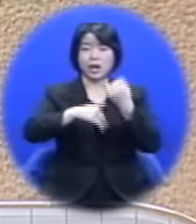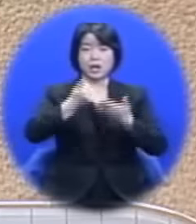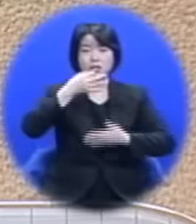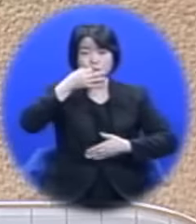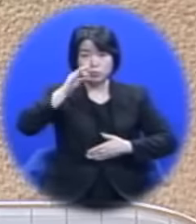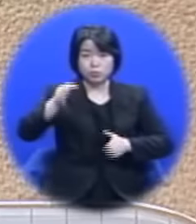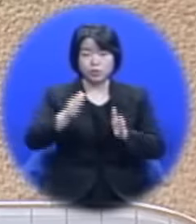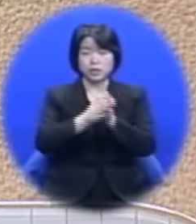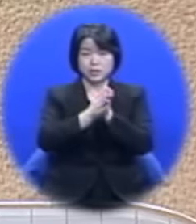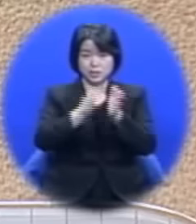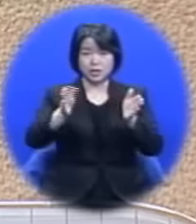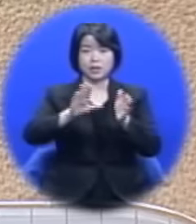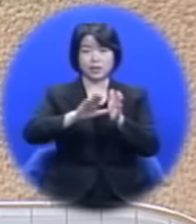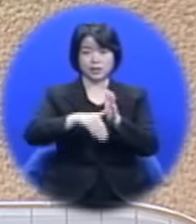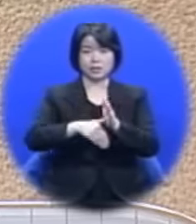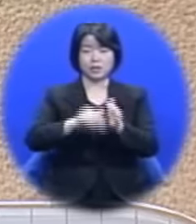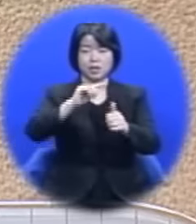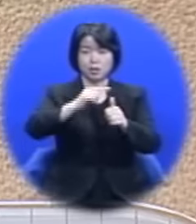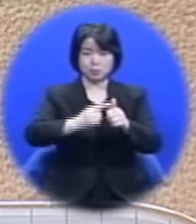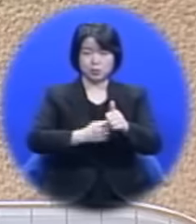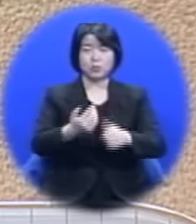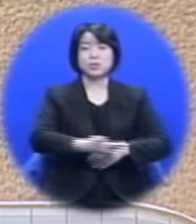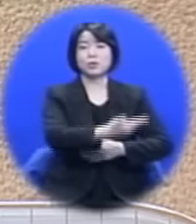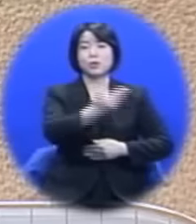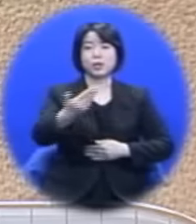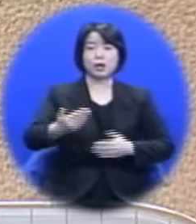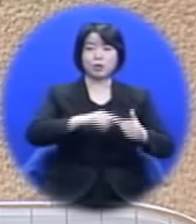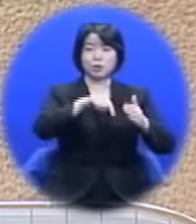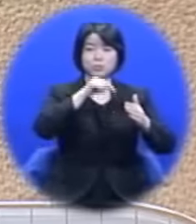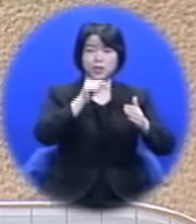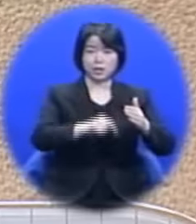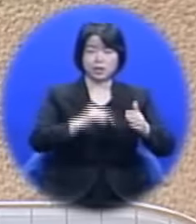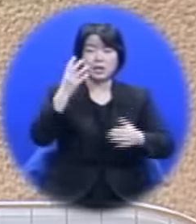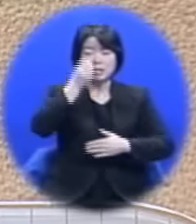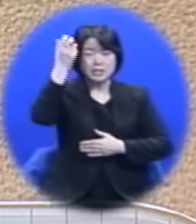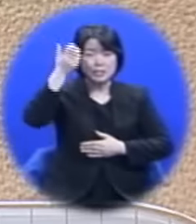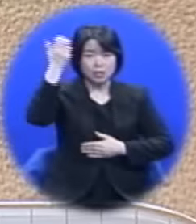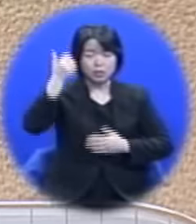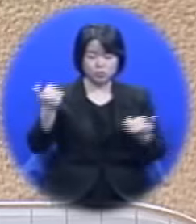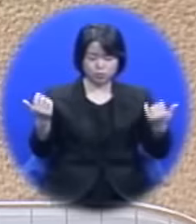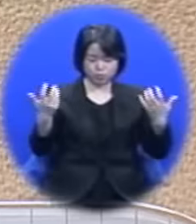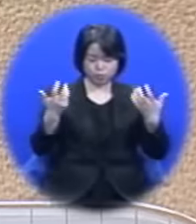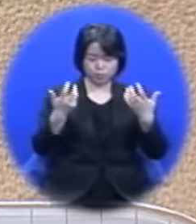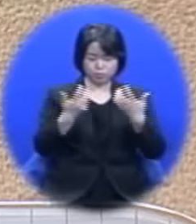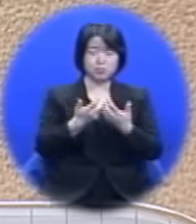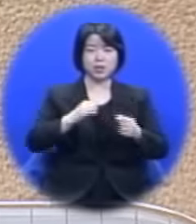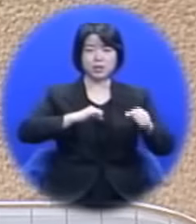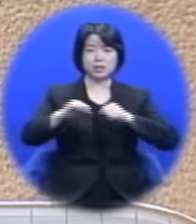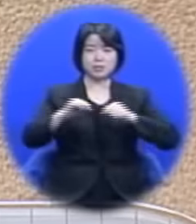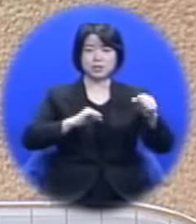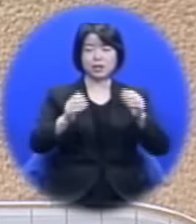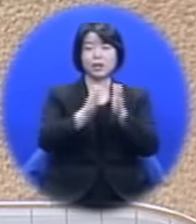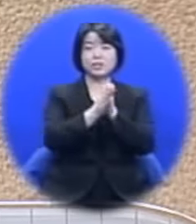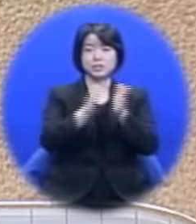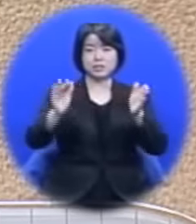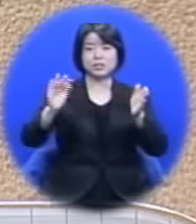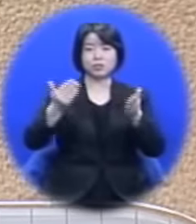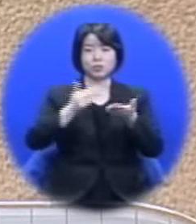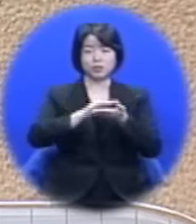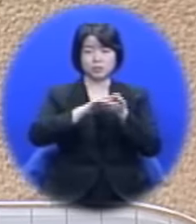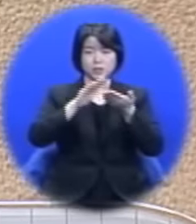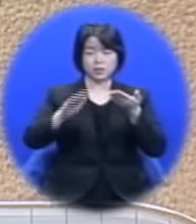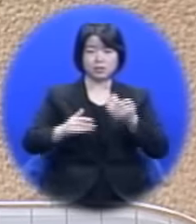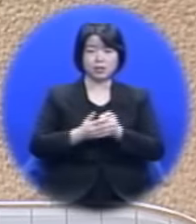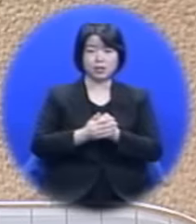시작할 때 비로소 여러분 안에 성령의 충만한 역사가 시작이 됩니다